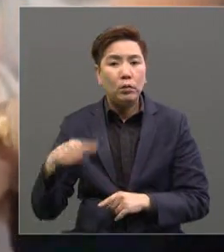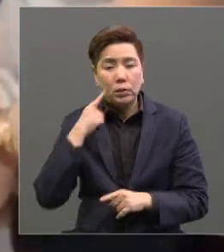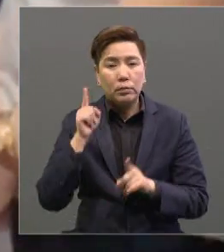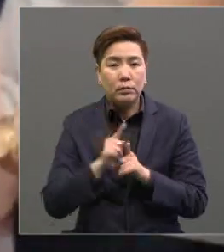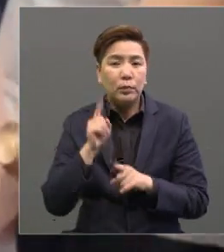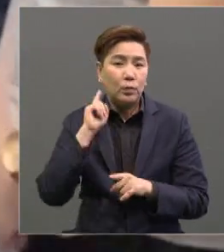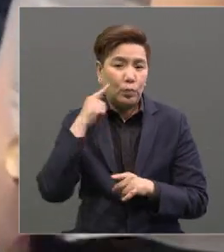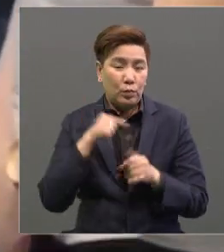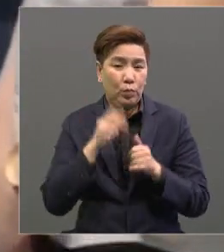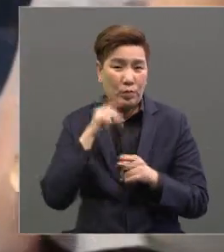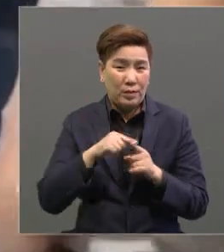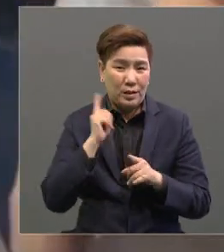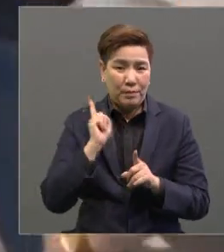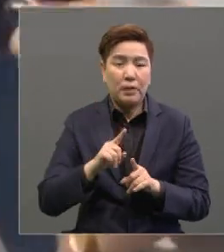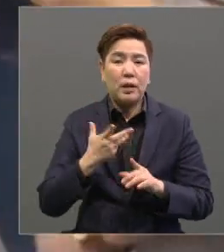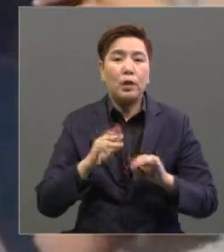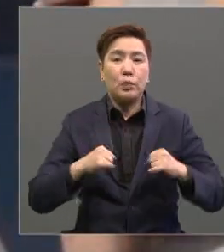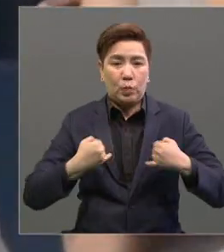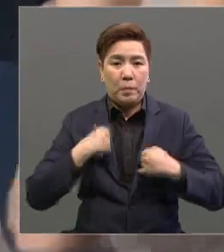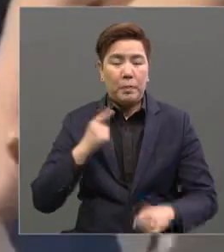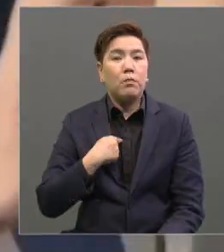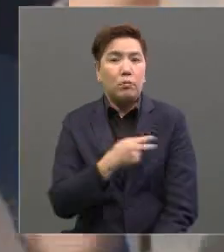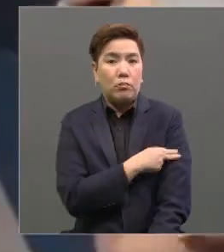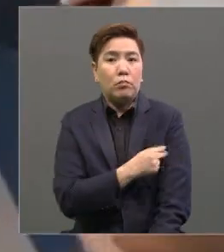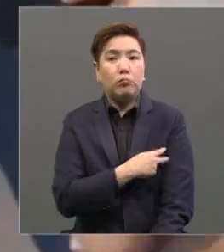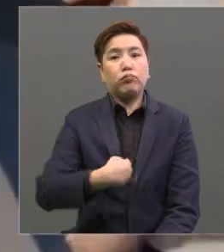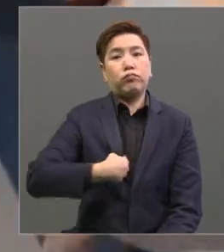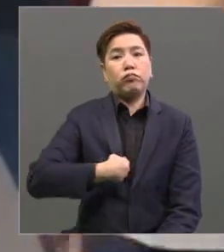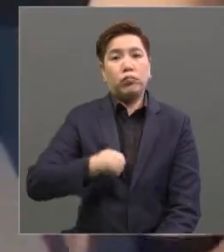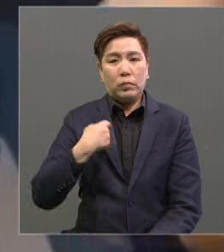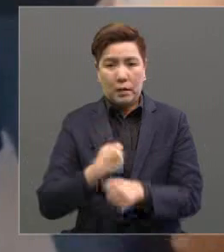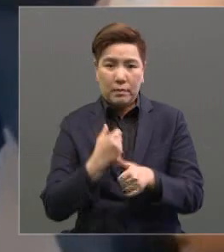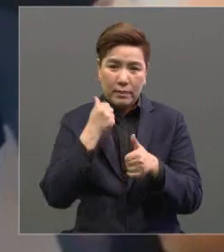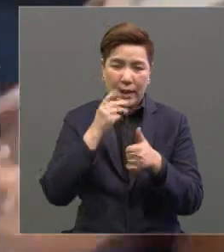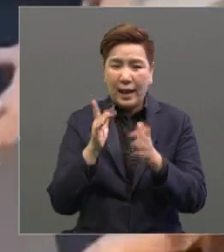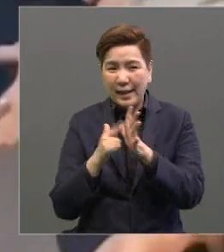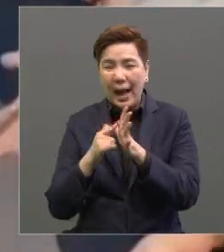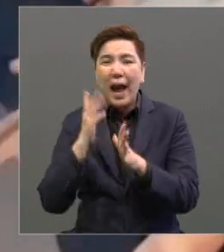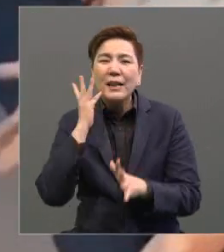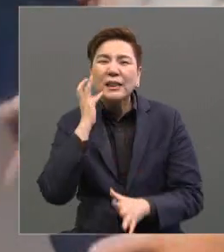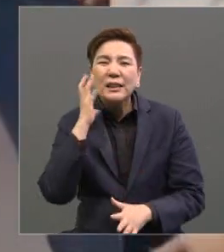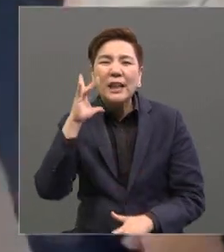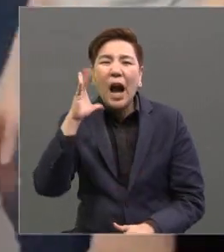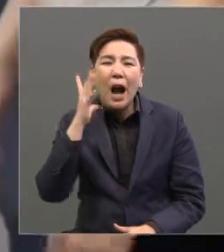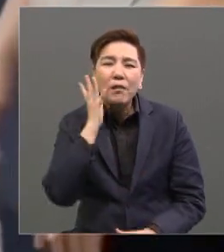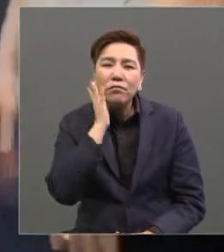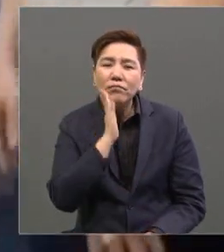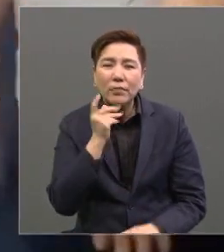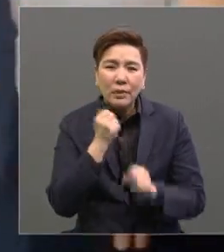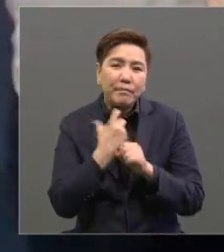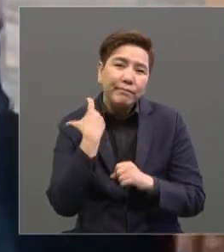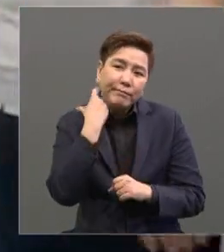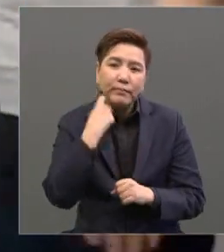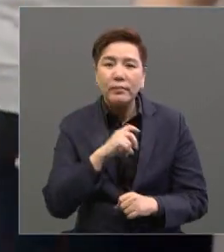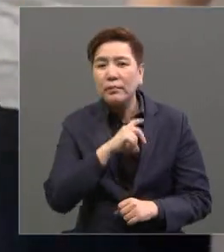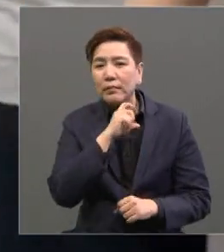เจอนายเหงียนดังเทียนสัญชาติเวียดนามแสดงตัวเป็นแพทย์ผู้ทำการรักษากำลังทายาชาให้คนไข้ที่รอคิวฉีดฟิลเลอร์อยู่